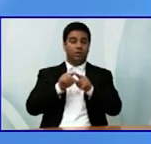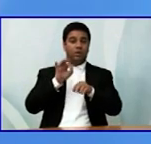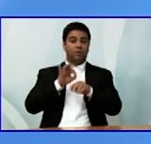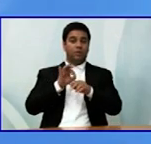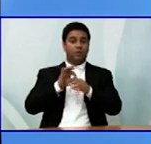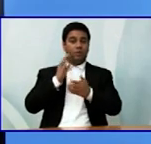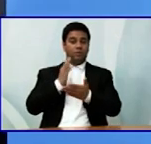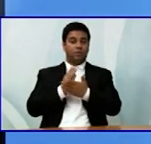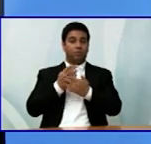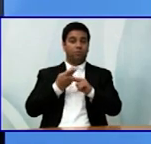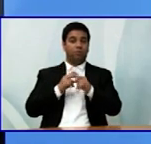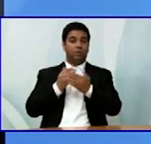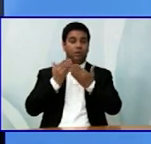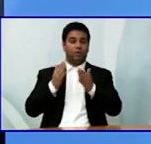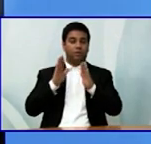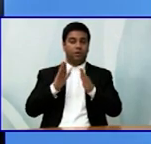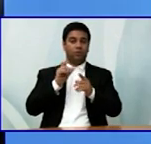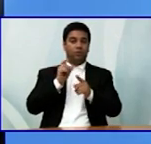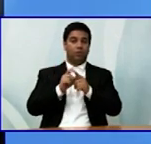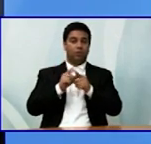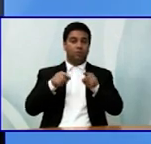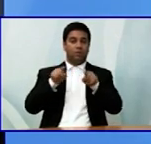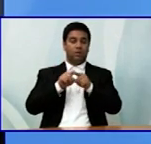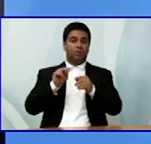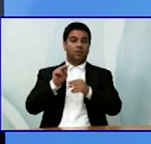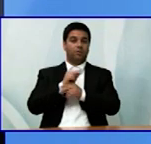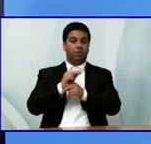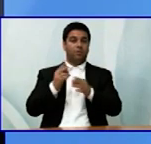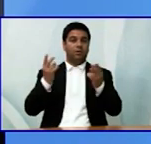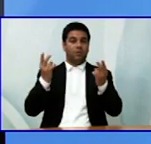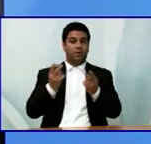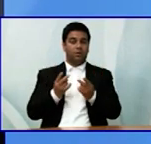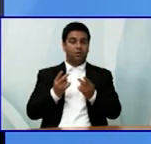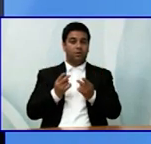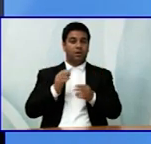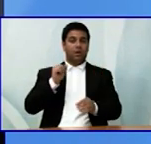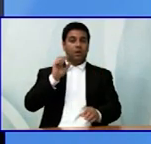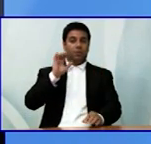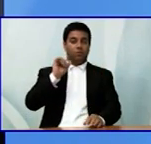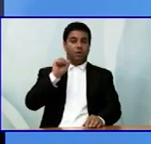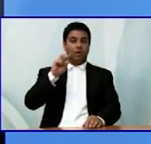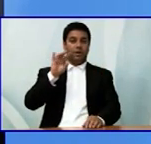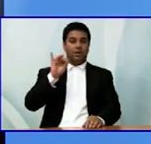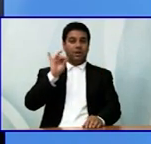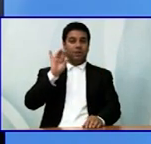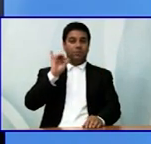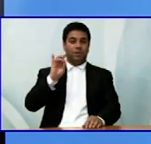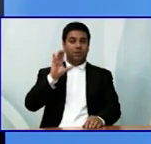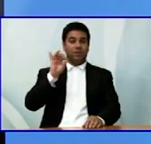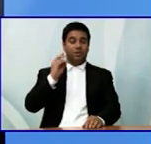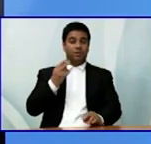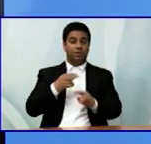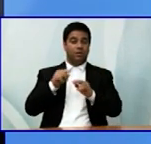bo'ladiki, ularni faqat so'z bilan davolamoq zarur. Abu Ali ibn Sinoning